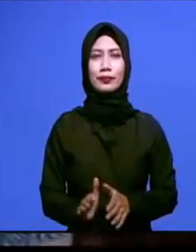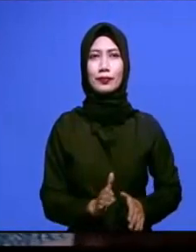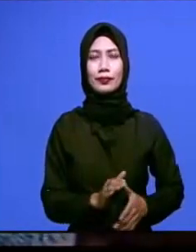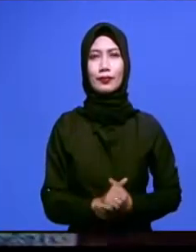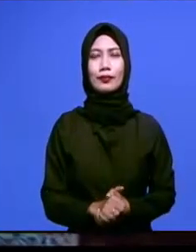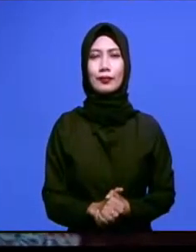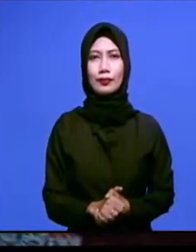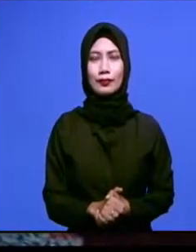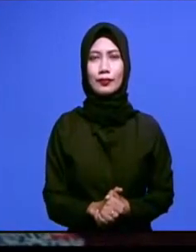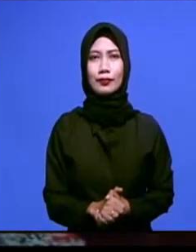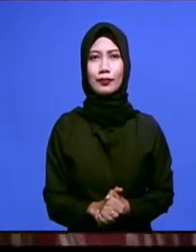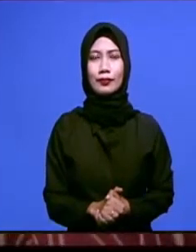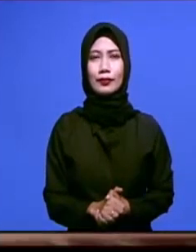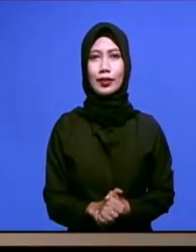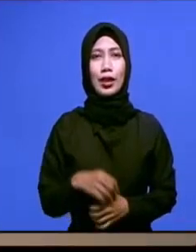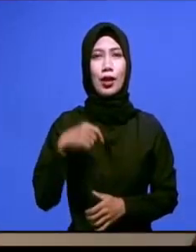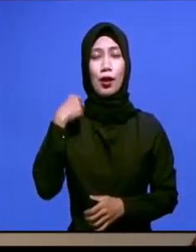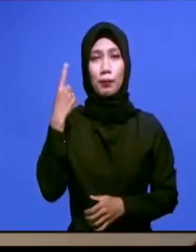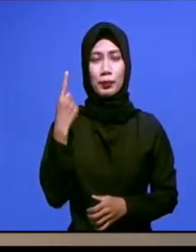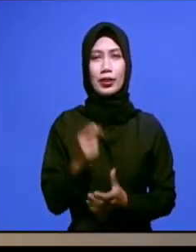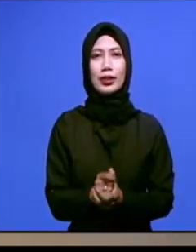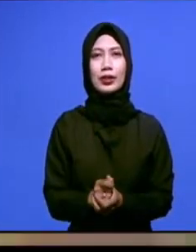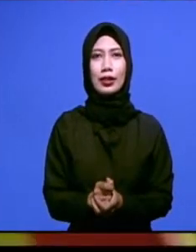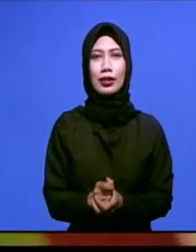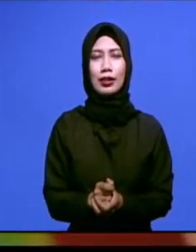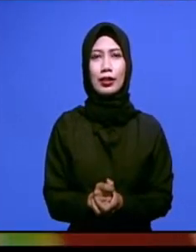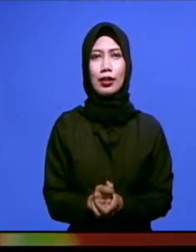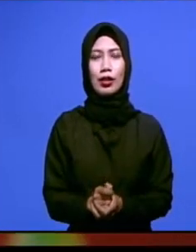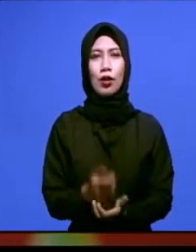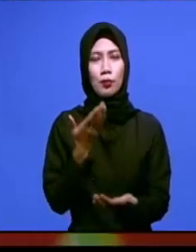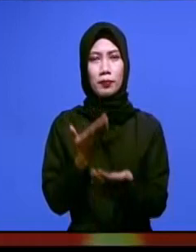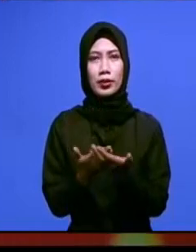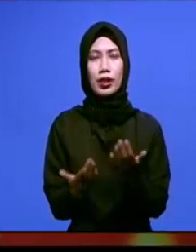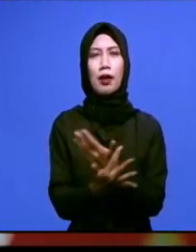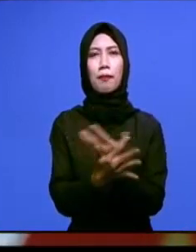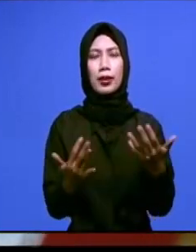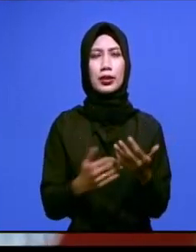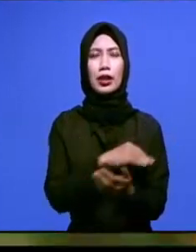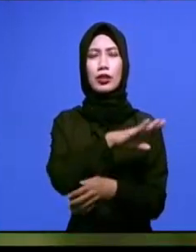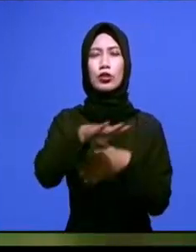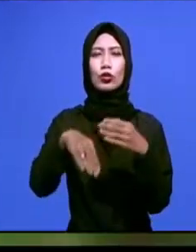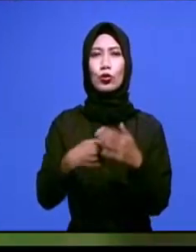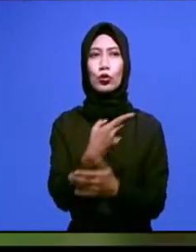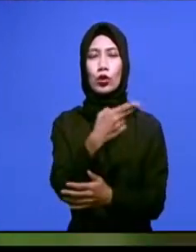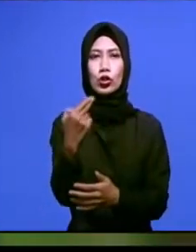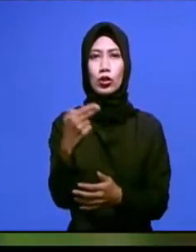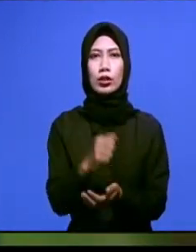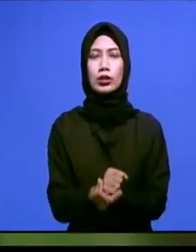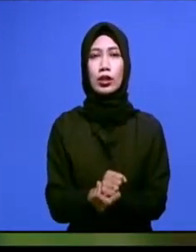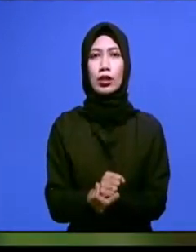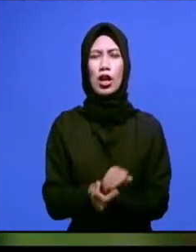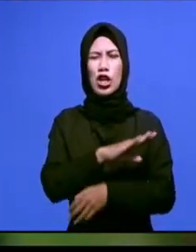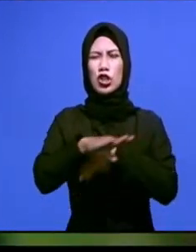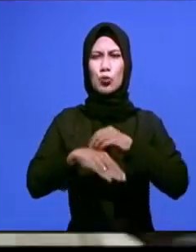Sebelumnya, pemerintah melalui Menteri Sekretaris Negara Pratikno meminta masyarakat di seluruh wilayah tanah air menghentikan aktivitas